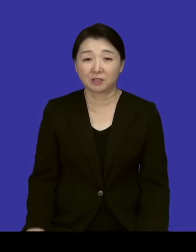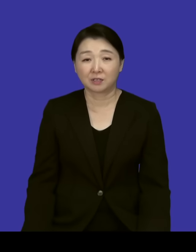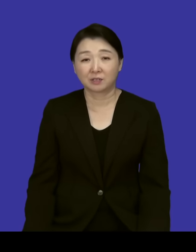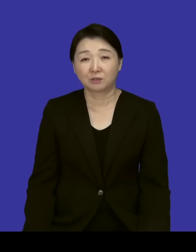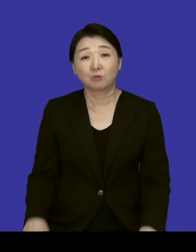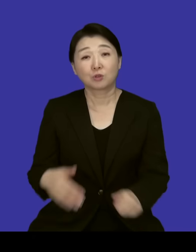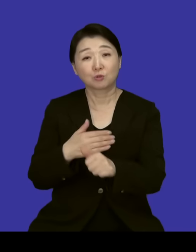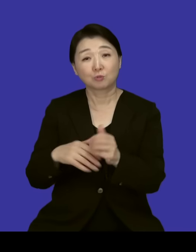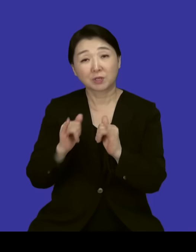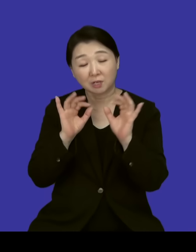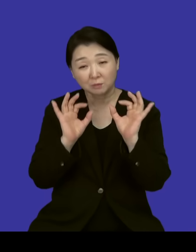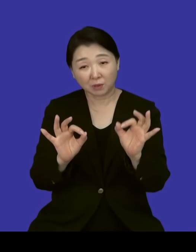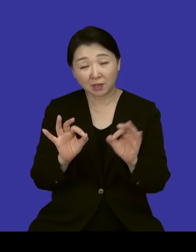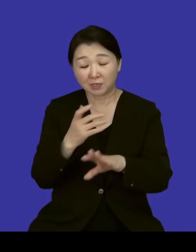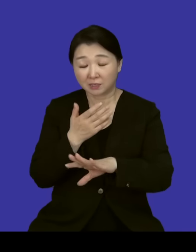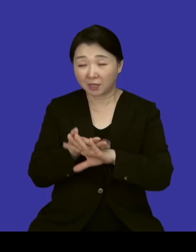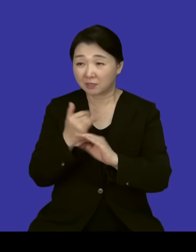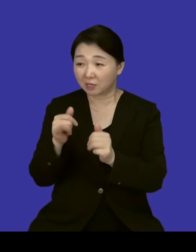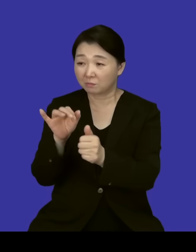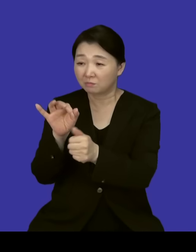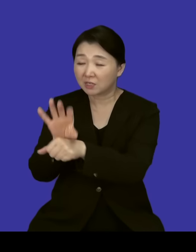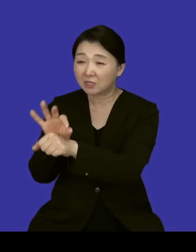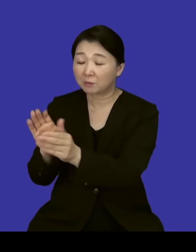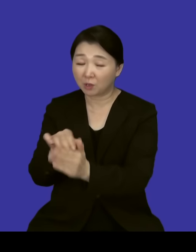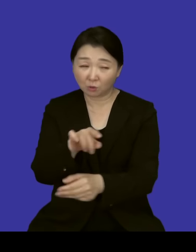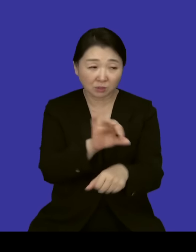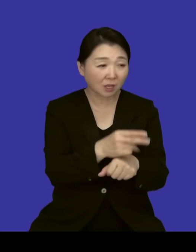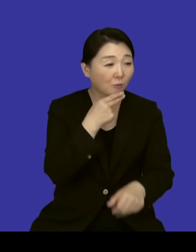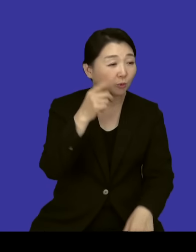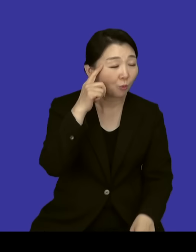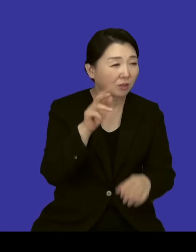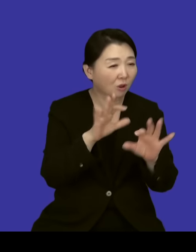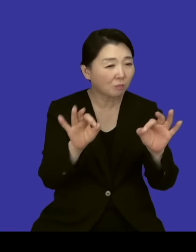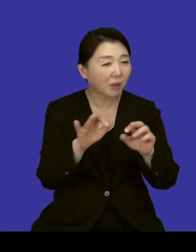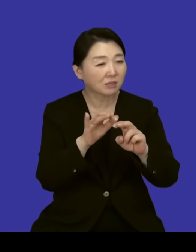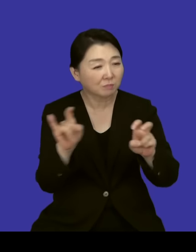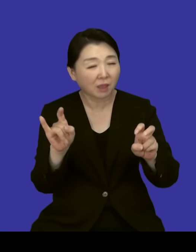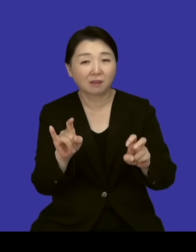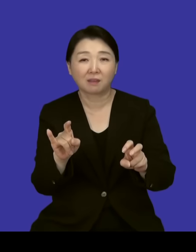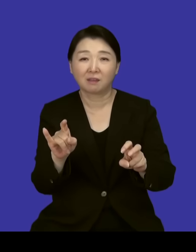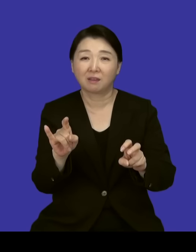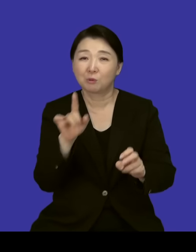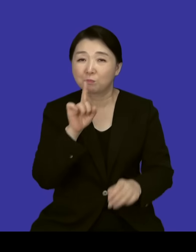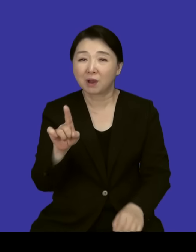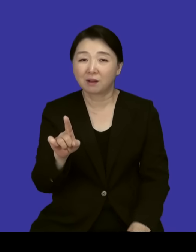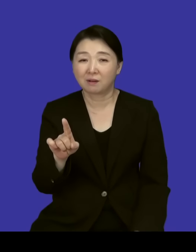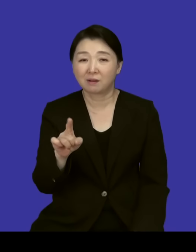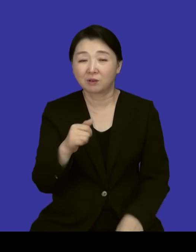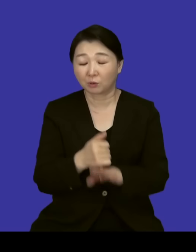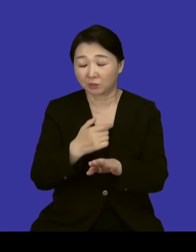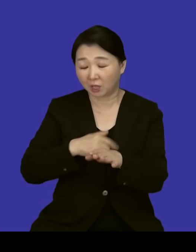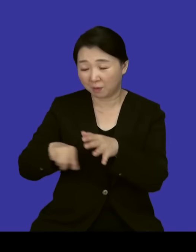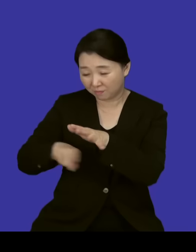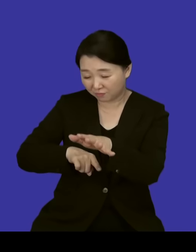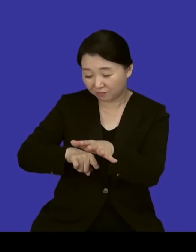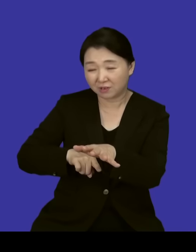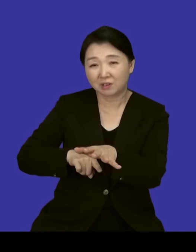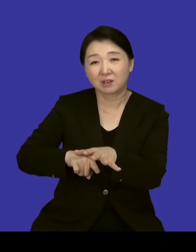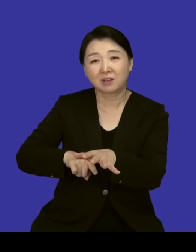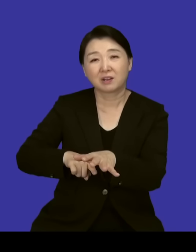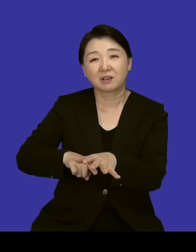주변에도 보면 남들이 다 사는데 너는 왜 안 사? 네. 10배라니까 20배라니까 뭐 이런 얘기에 나만 뒤처지는 것이 아닐까라는